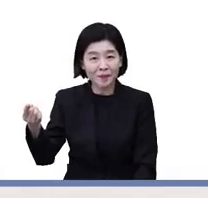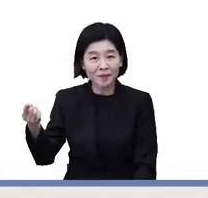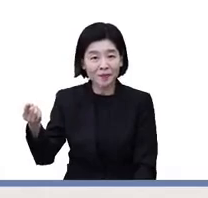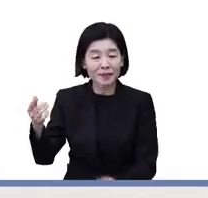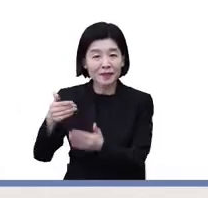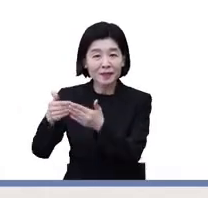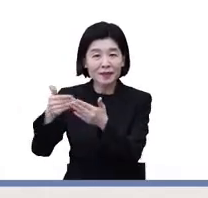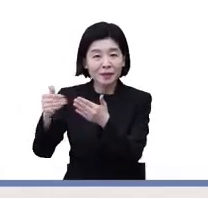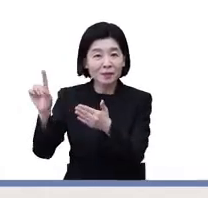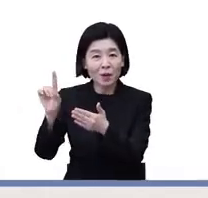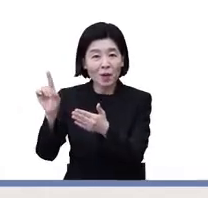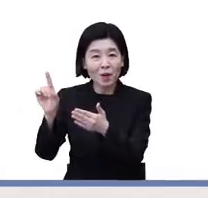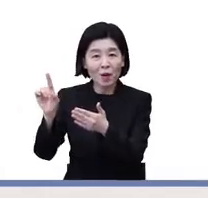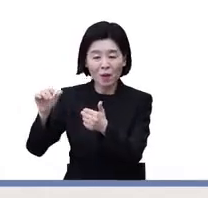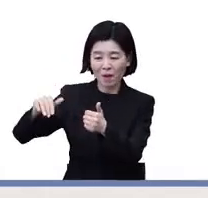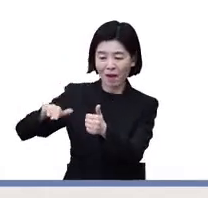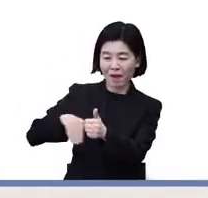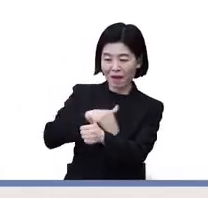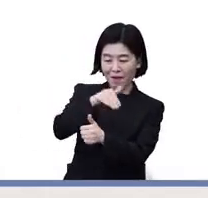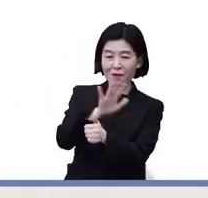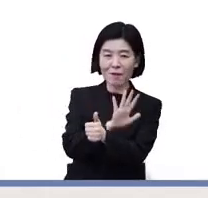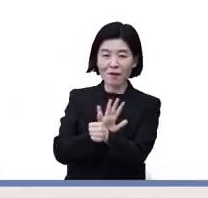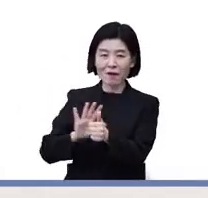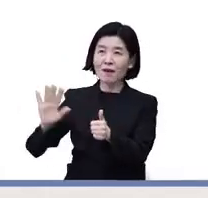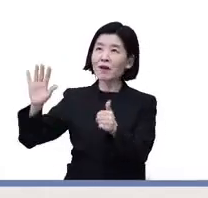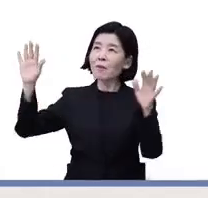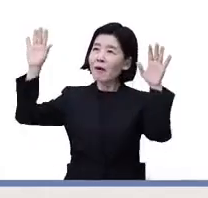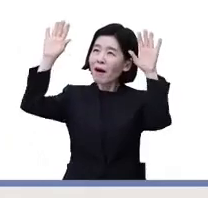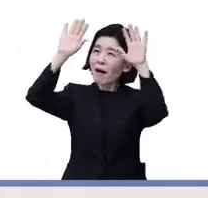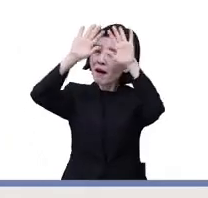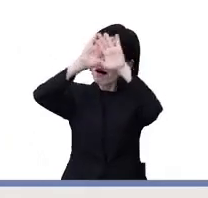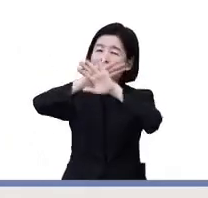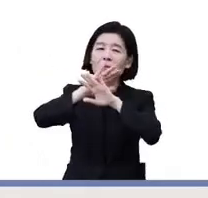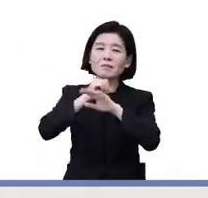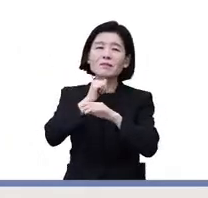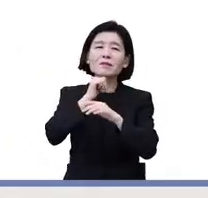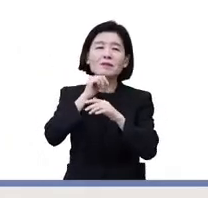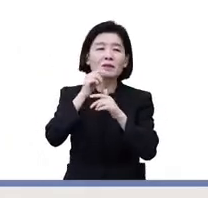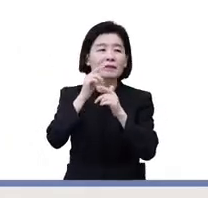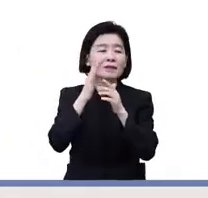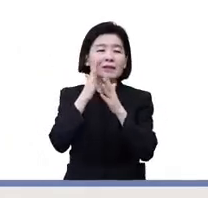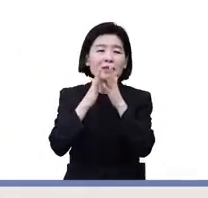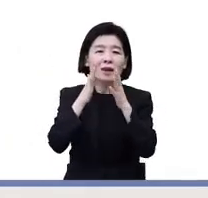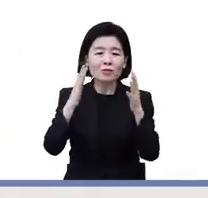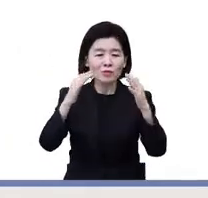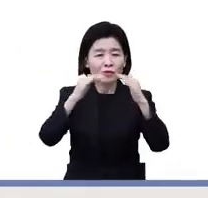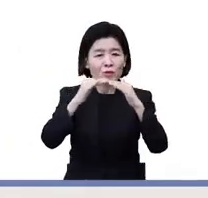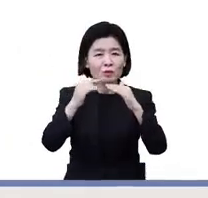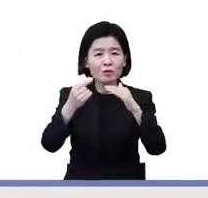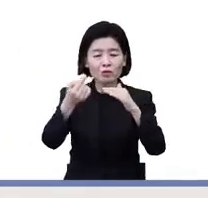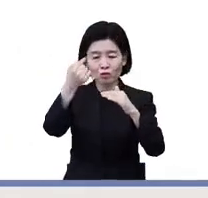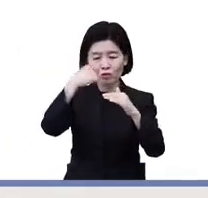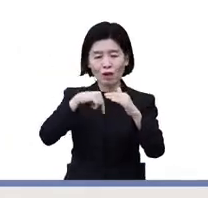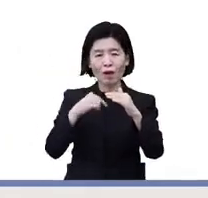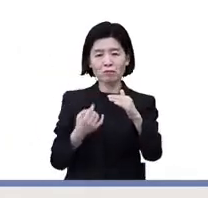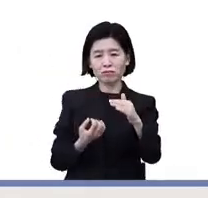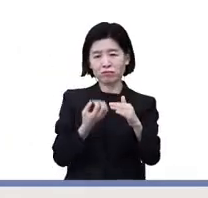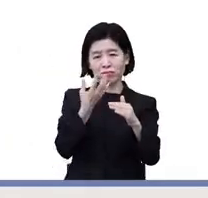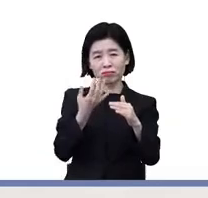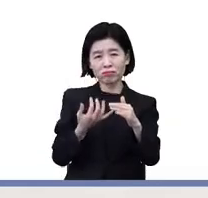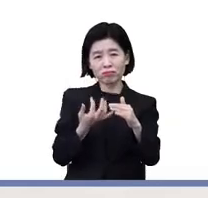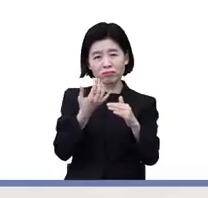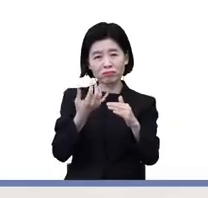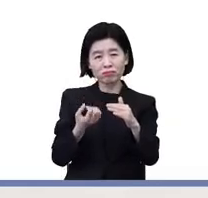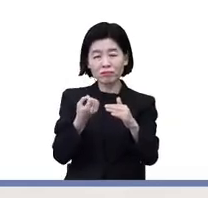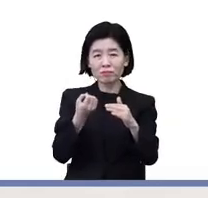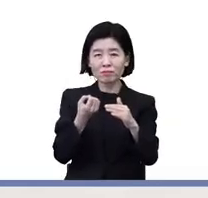구체적인 그림으로 보면 일단 배경이 밤이고 오두막 같은 게 있고 그 뒤에 화재가 난 건가? 불이 좀 번뜩이는 게